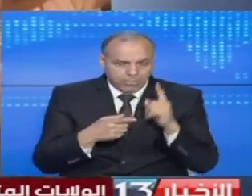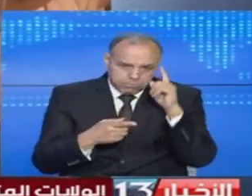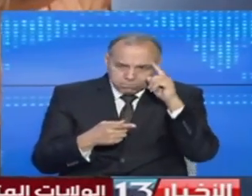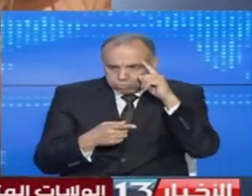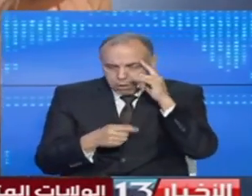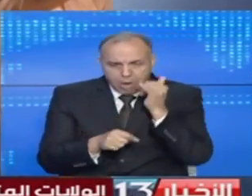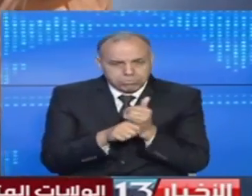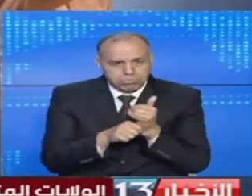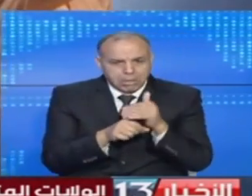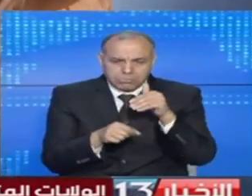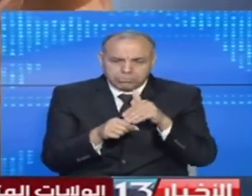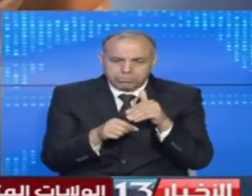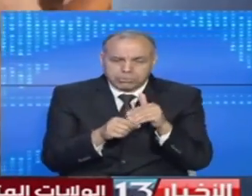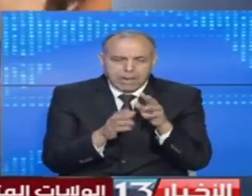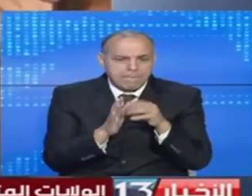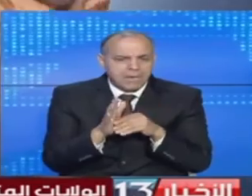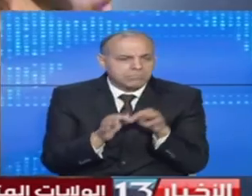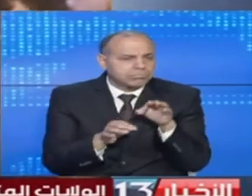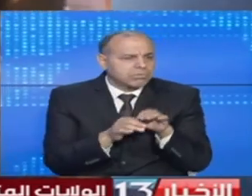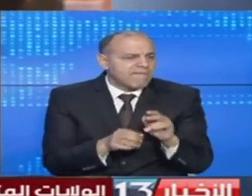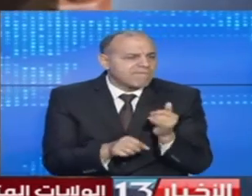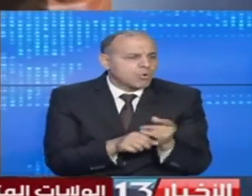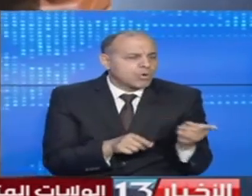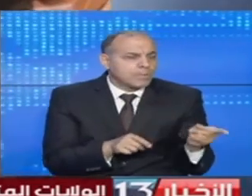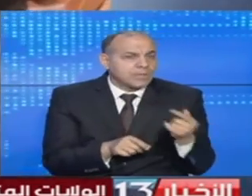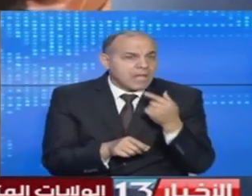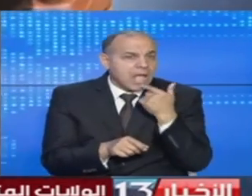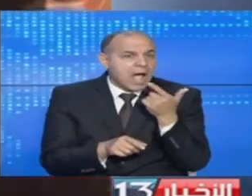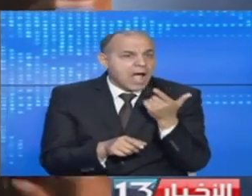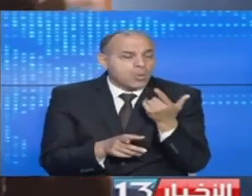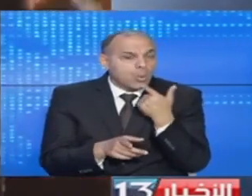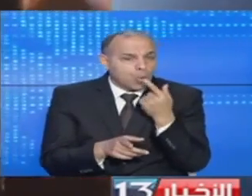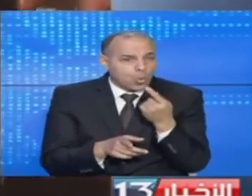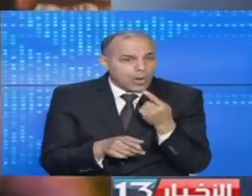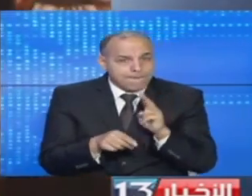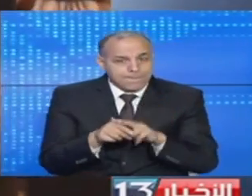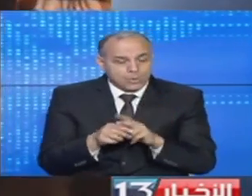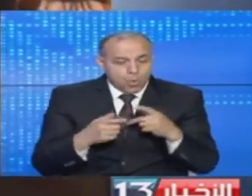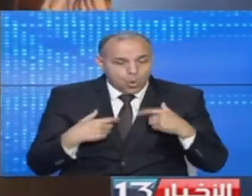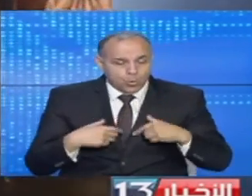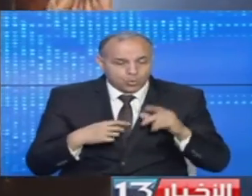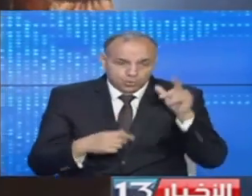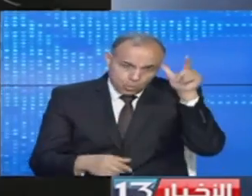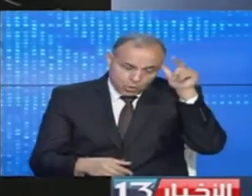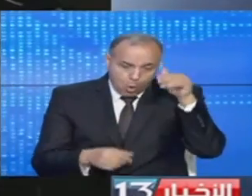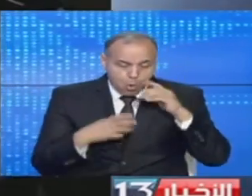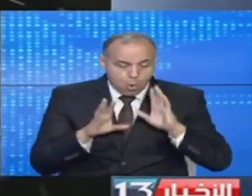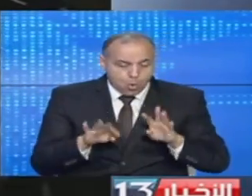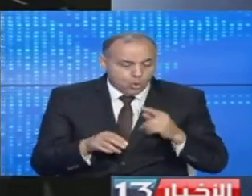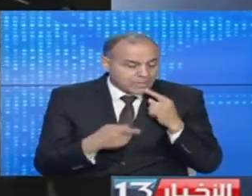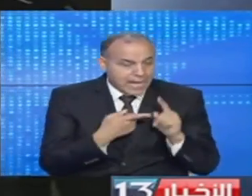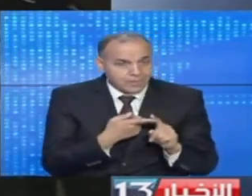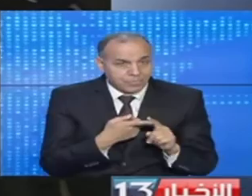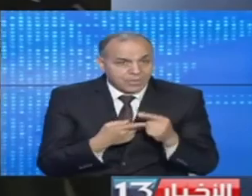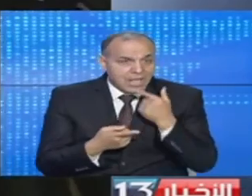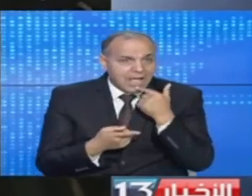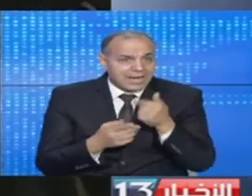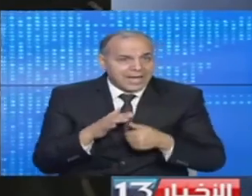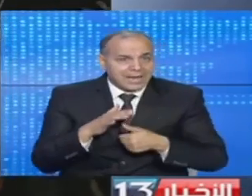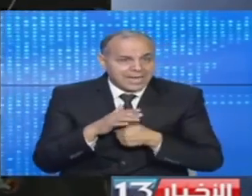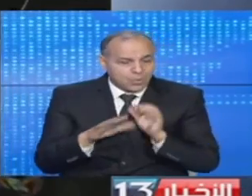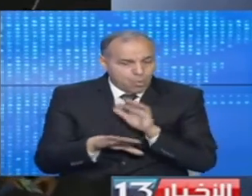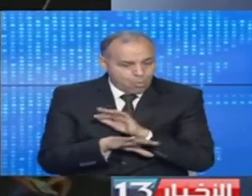مخالفات التصويت وجدوله الاسواق من جهته قال اكبر عضو الجمهوري في الكونغرس الامريكي ان الرئيس